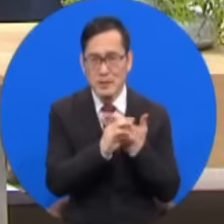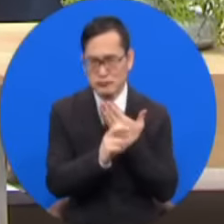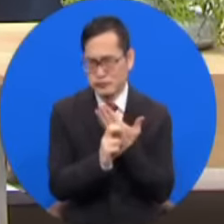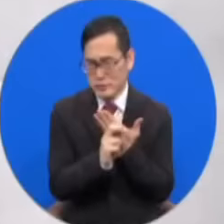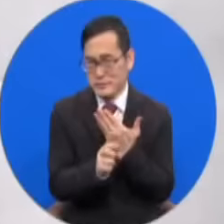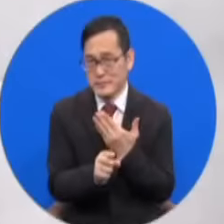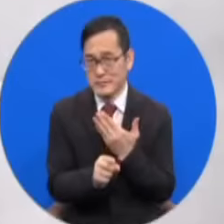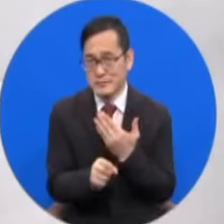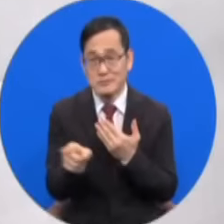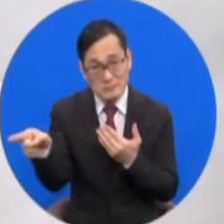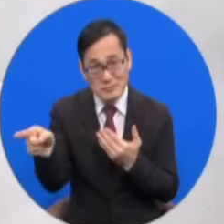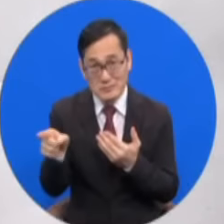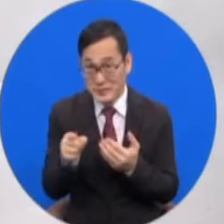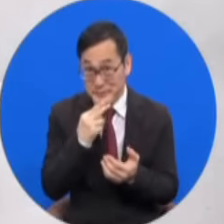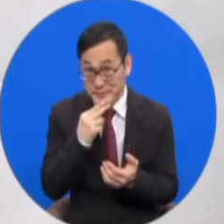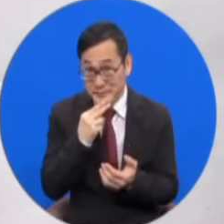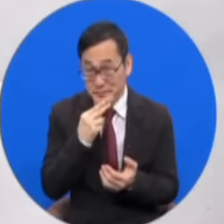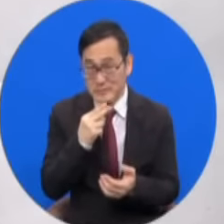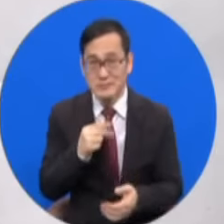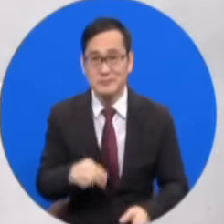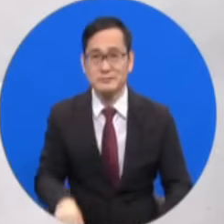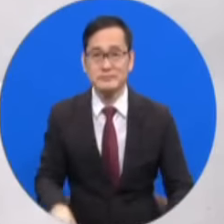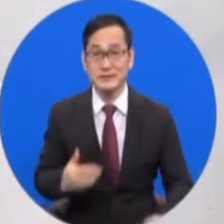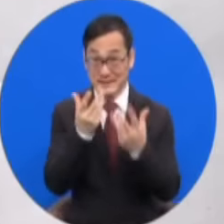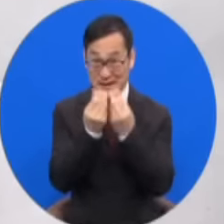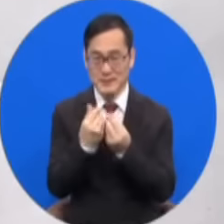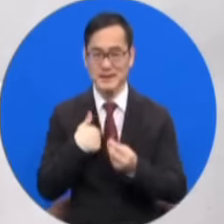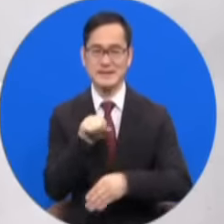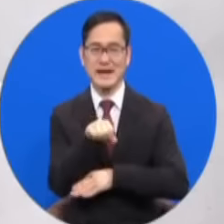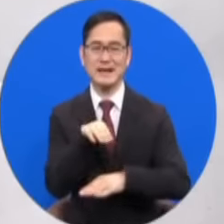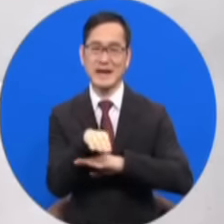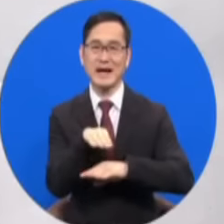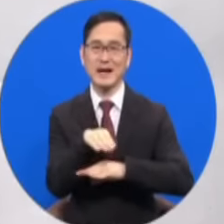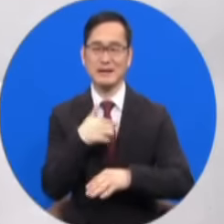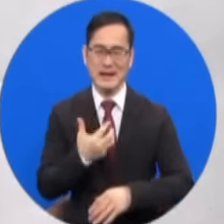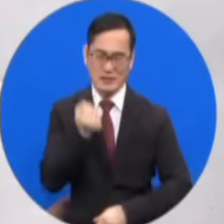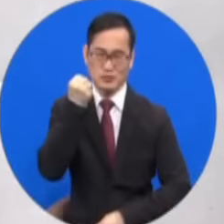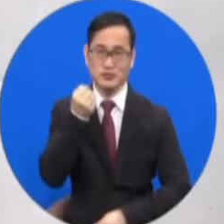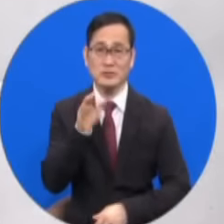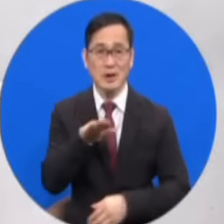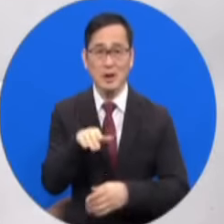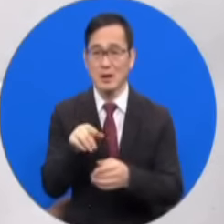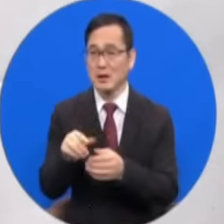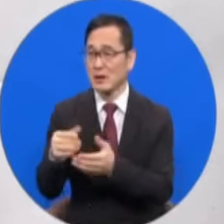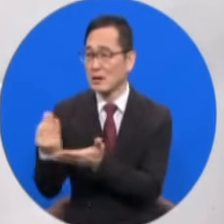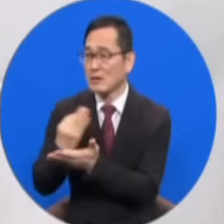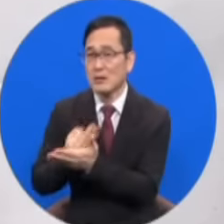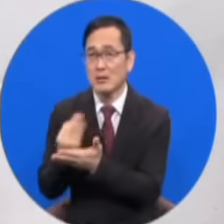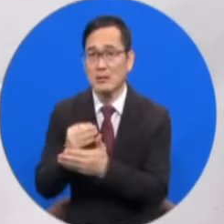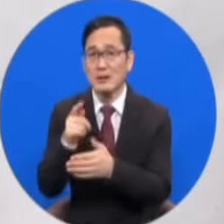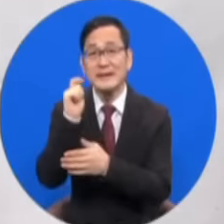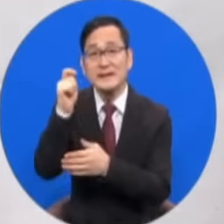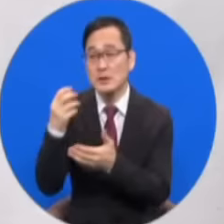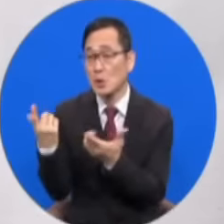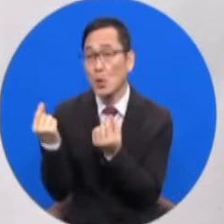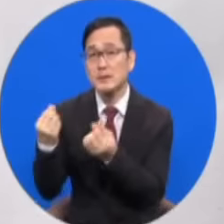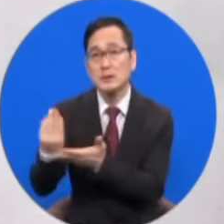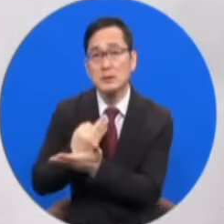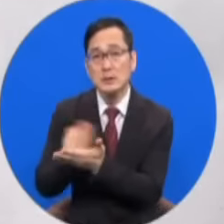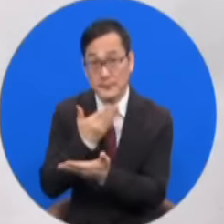생각하시면 돼요 제가 자가용이 있는데 그 자가용 가지고 영업하면 되겠습니까 택시 도 아닌데 그 안 되죠 그거 안 되는 거잖아요